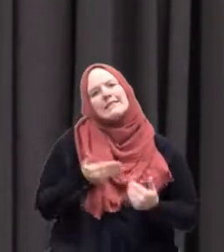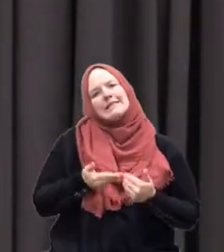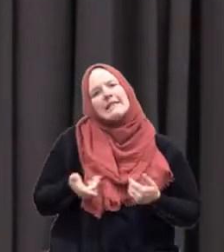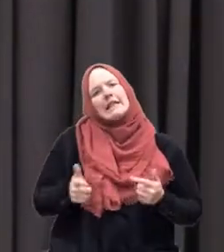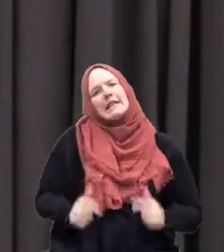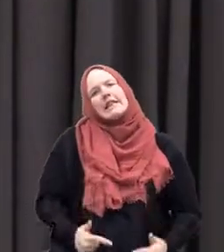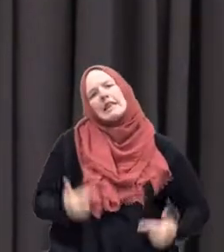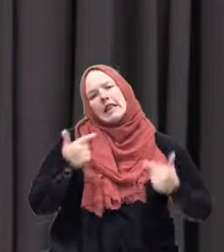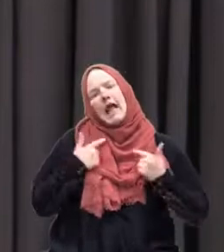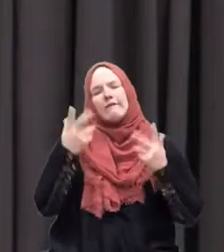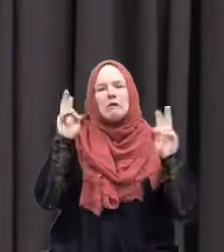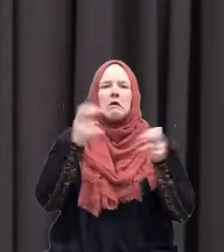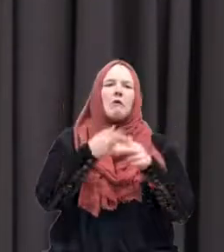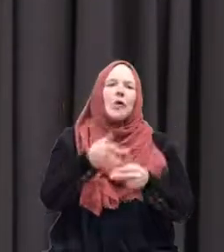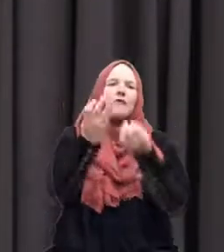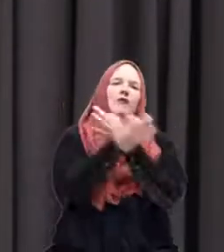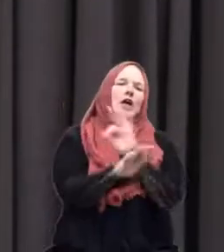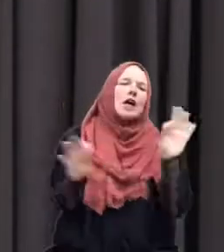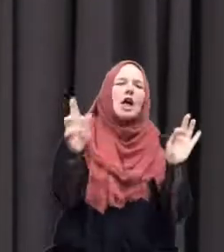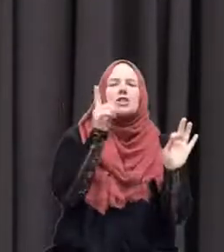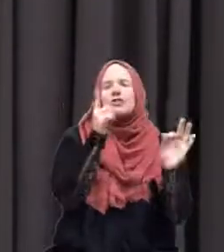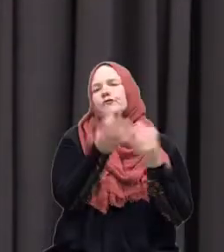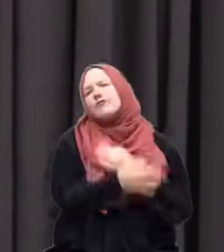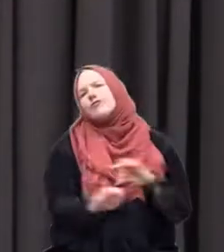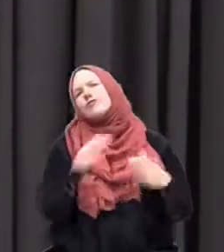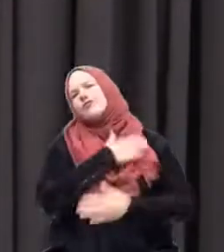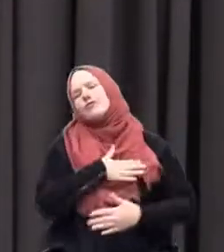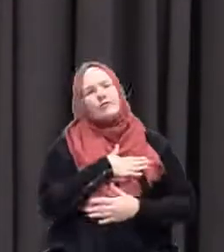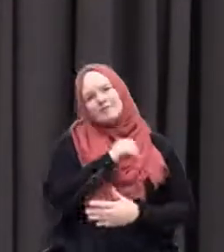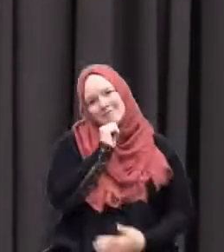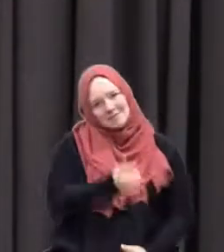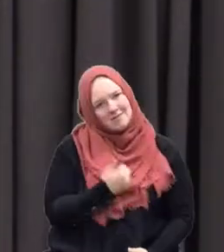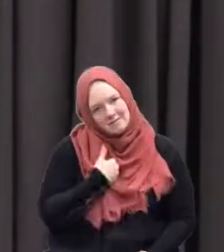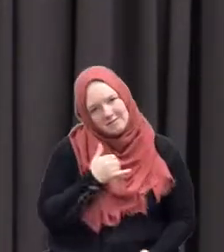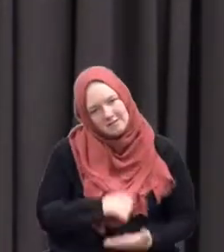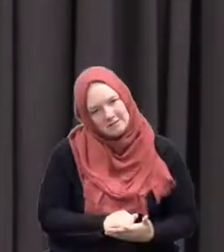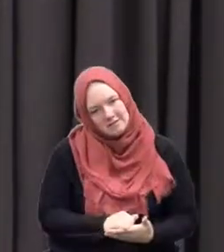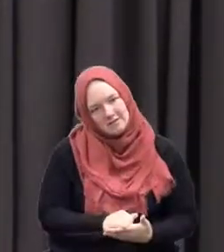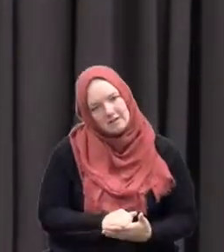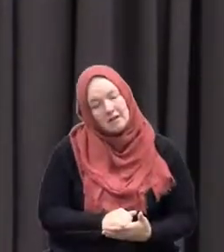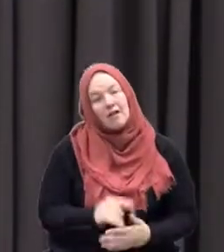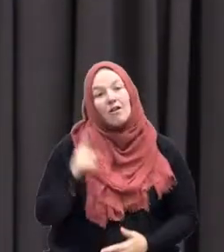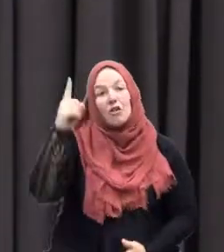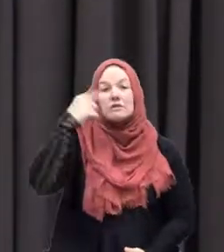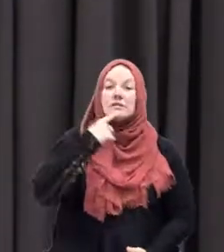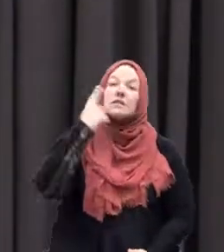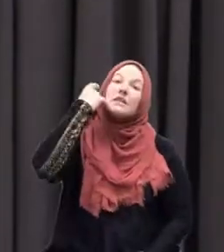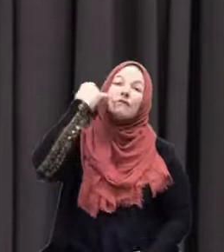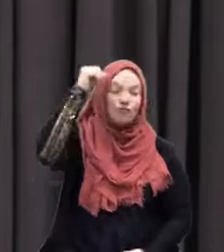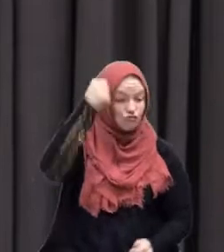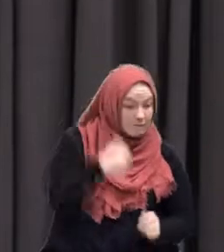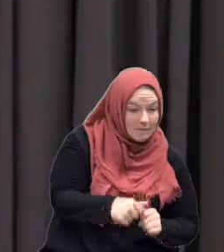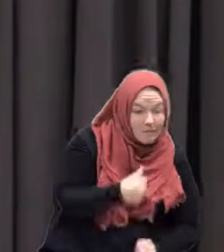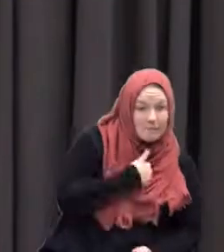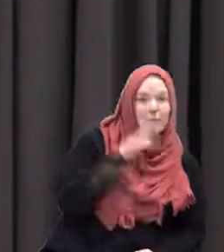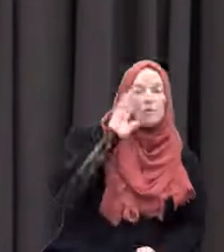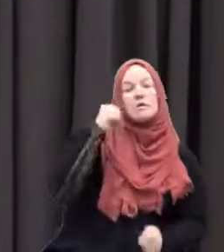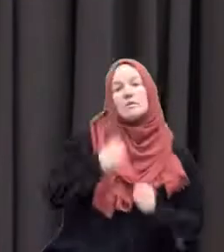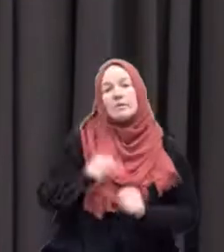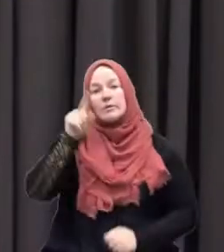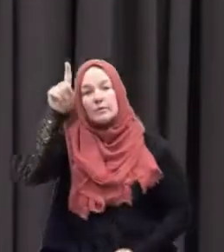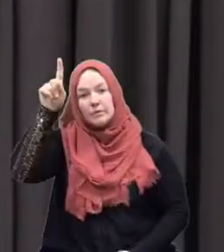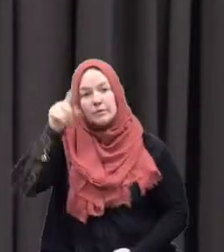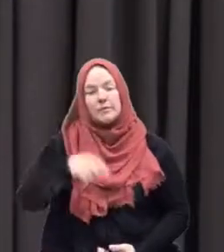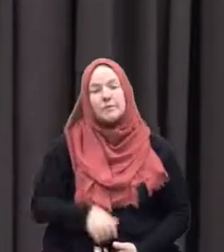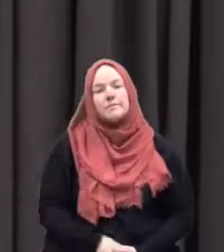lunch. Allah tells us, فَاذْكُرُونِي أَذْكُرْكُمْ. Remember me, I remember you. And in the opposite, He